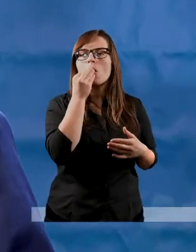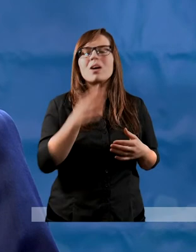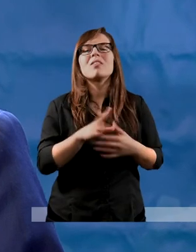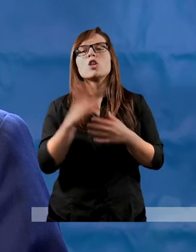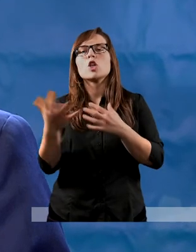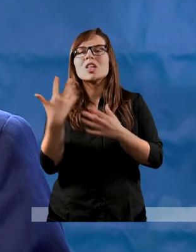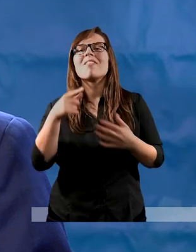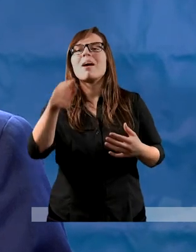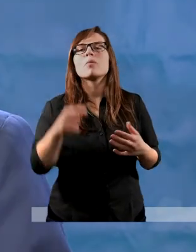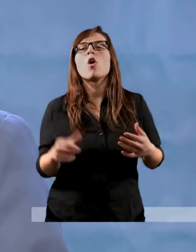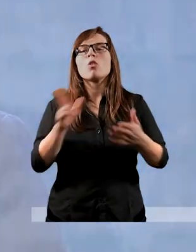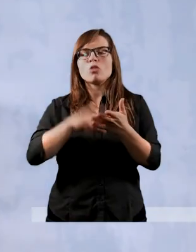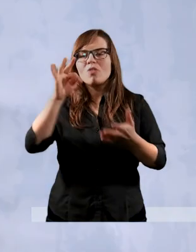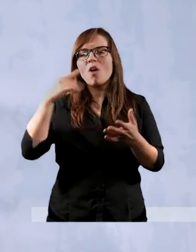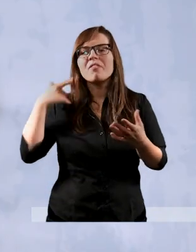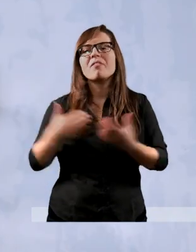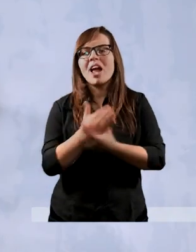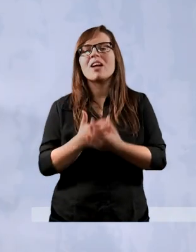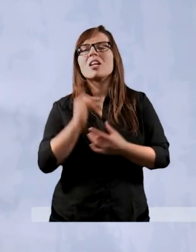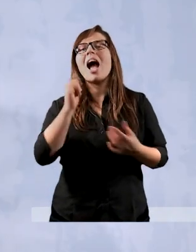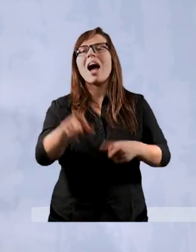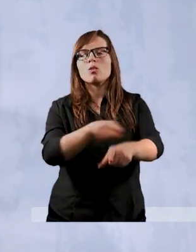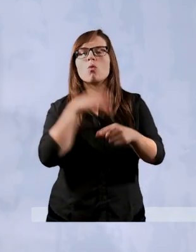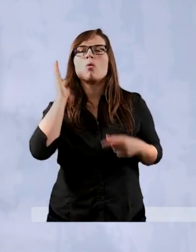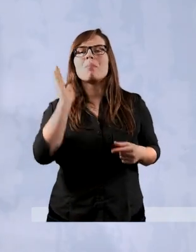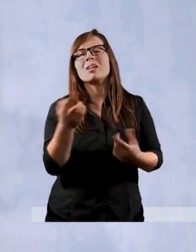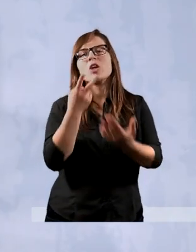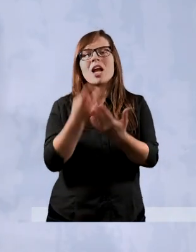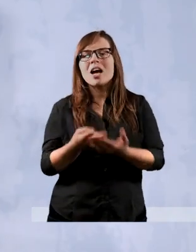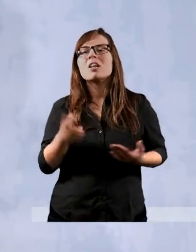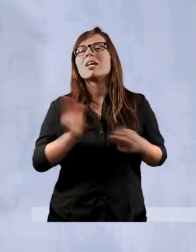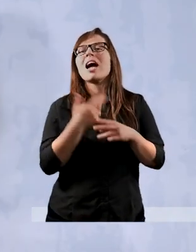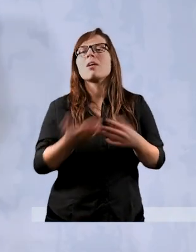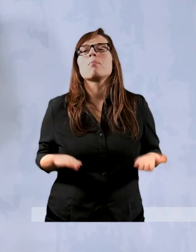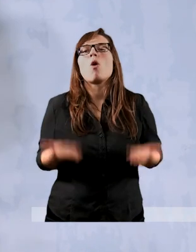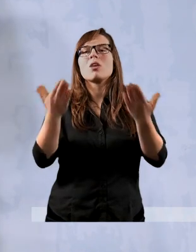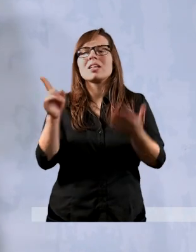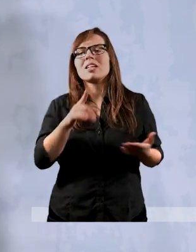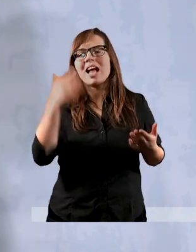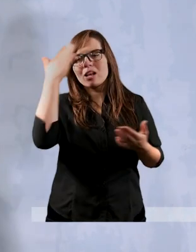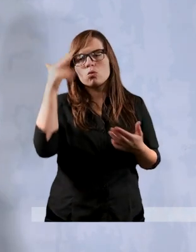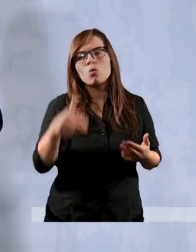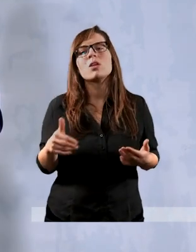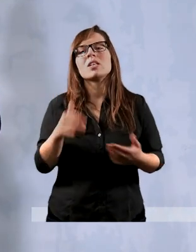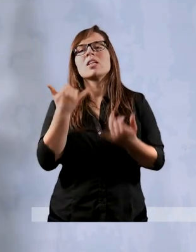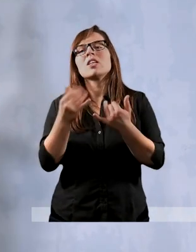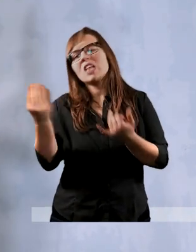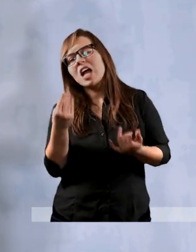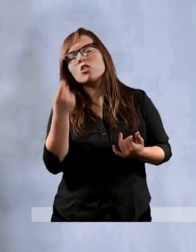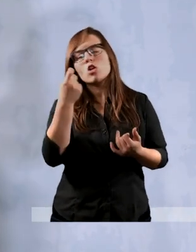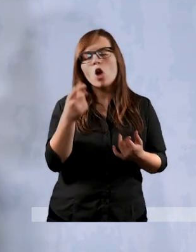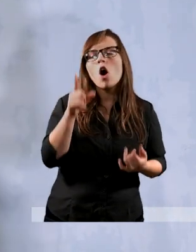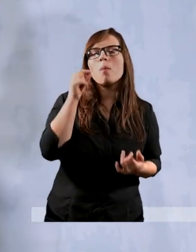w żniwa zgromadza swoją żywność. Leniwcze, jak długo będziesz leżał? Kiedy podniesiesz się ze snu? Jeszcze